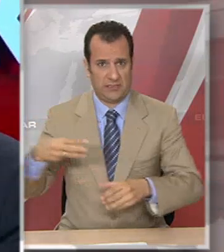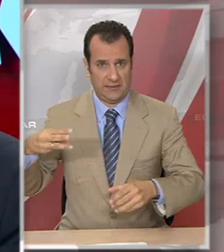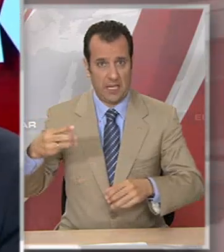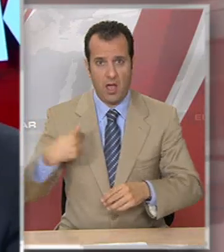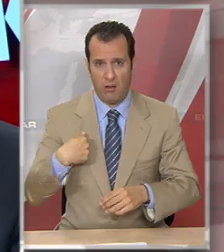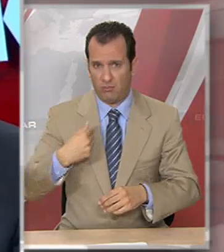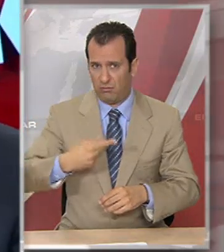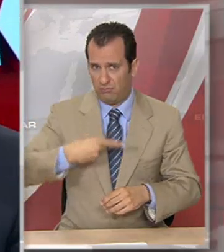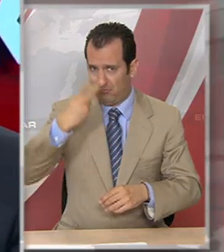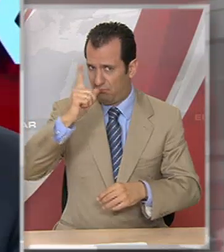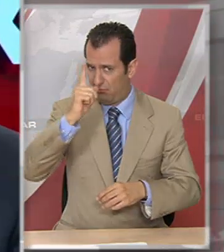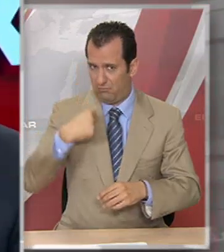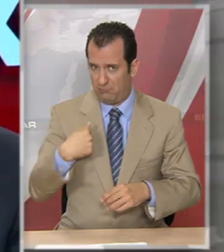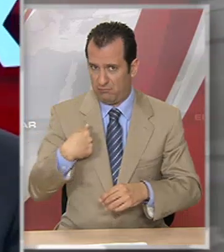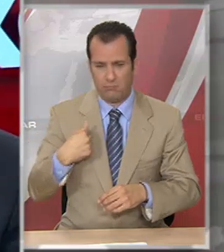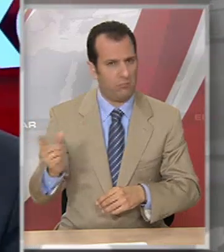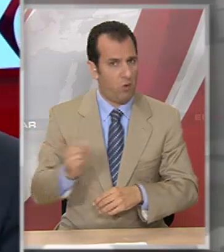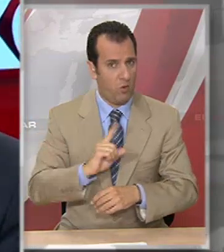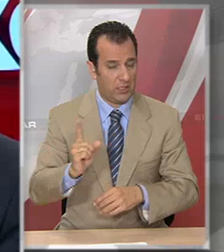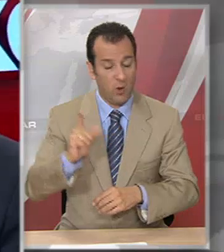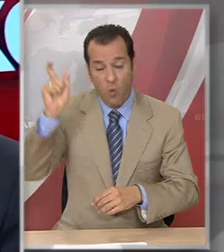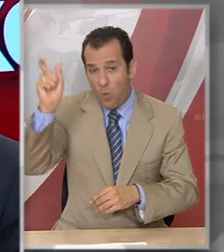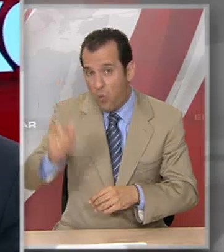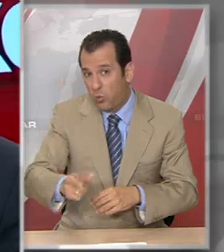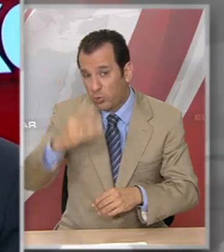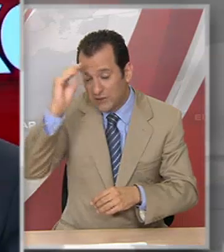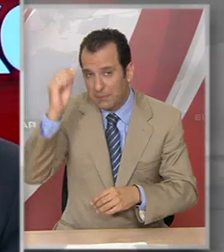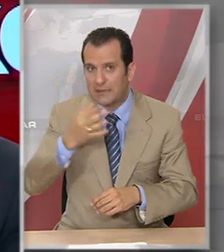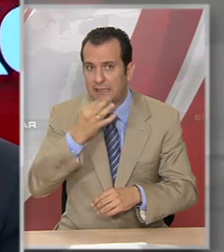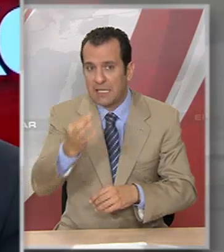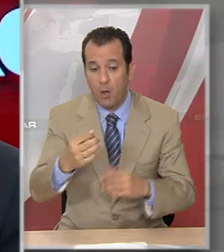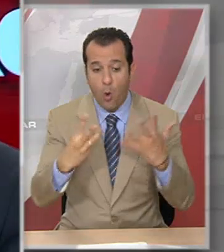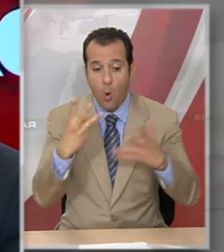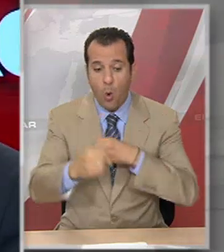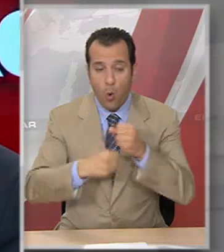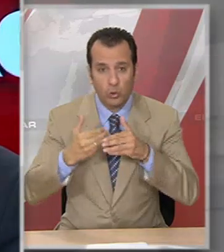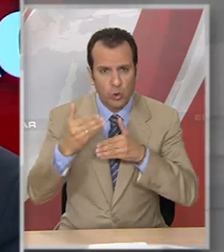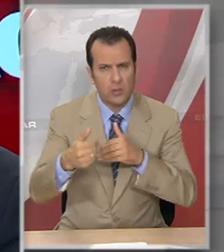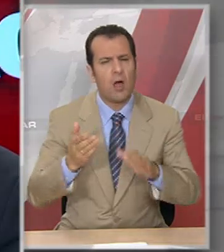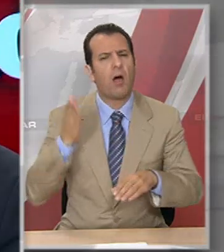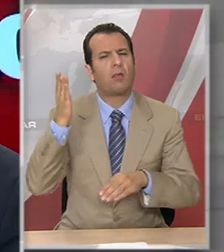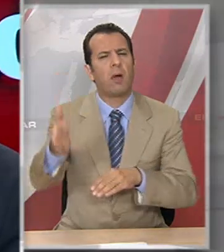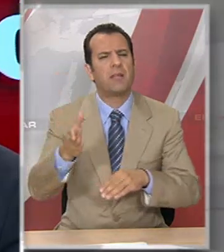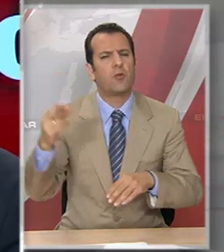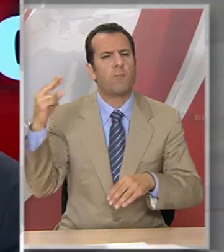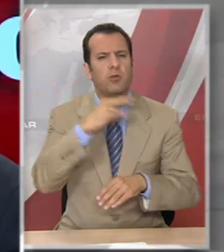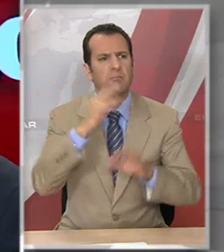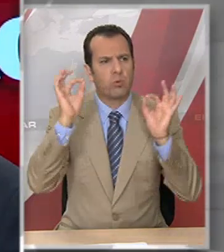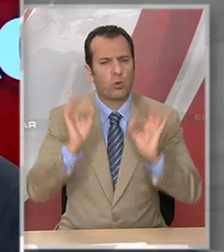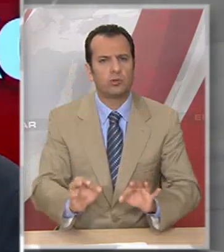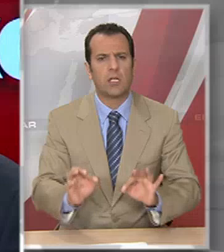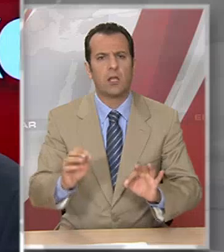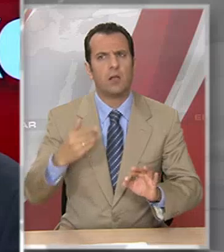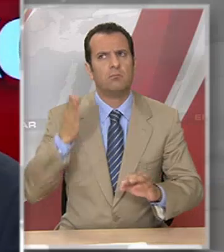από αυτό είπε ότι για τα επόμενα 8 χρόνια θα εγκαινιάζω ως πρωθυπουργός στην έκθεση. Έχει τυφλωθεί ο